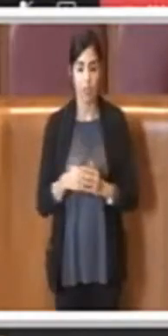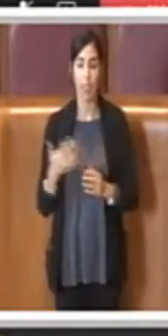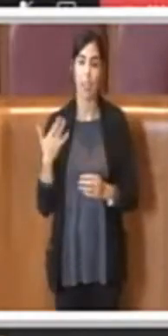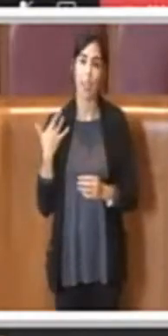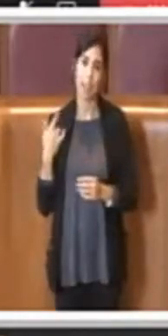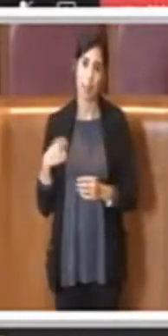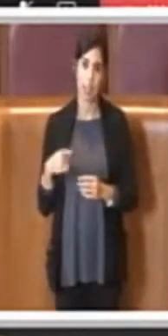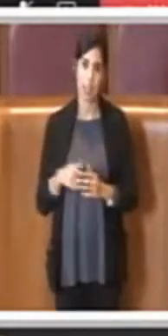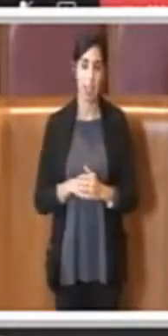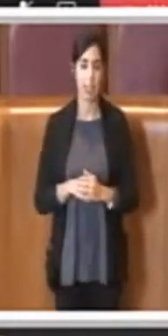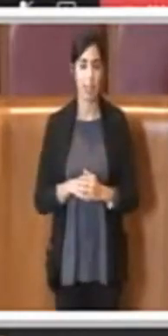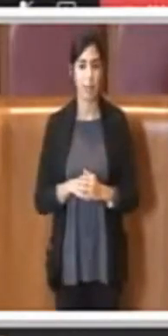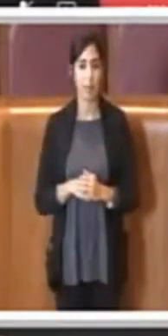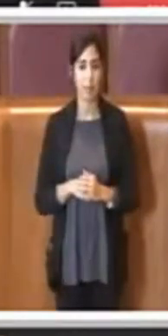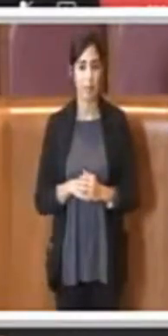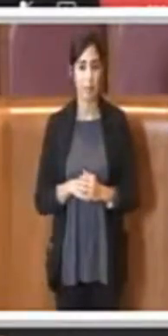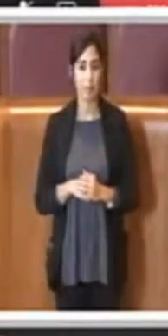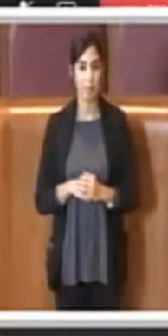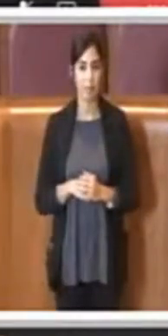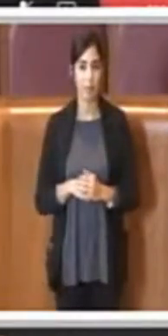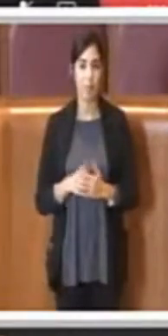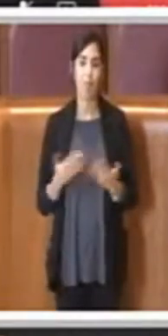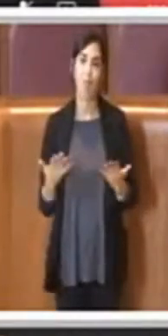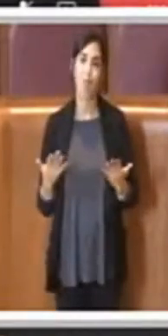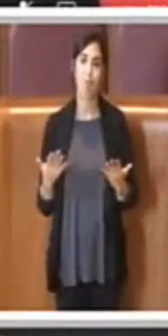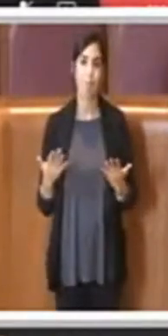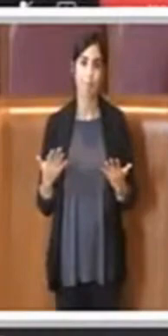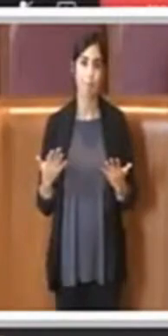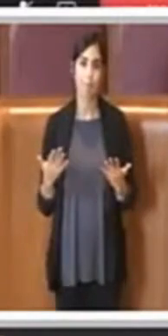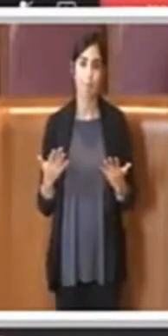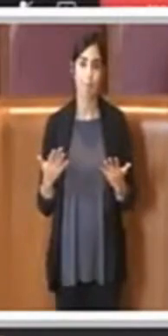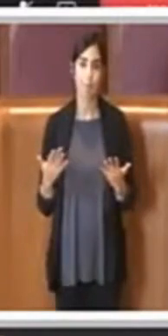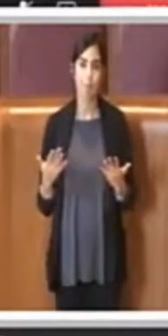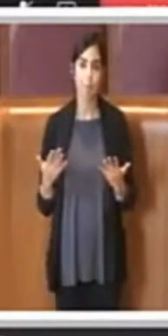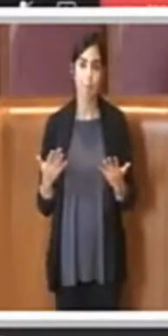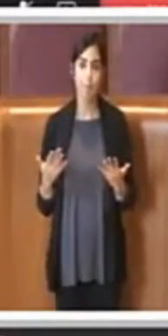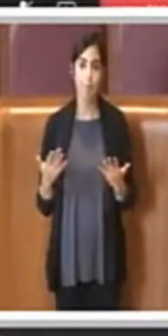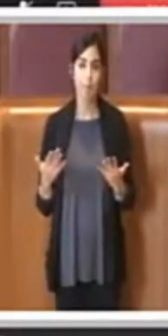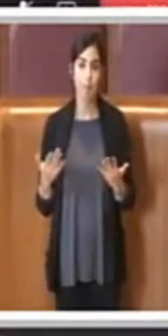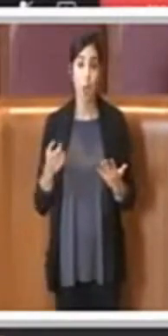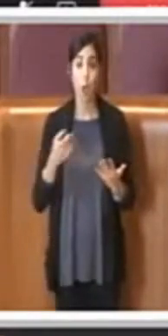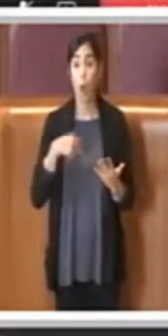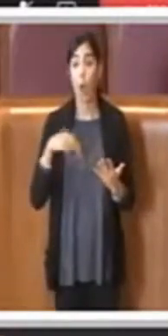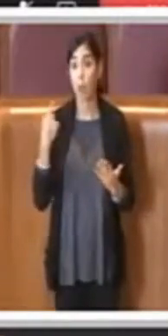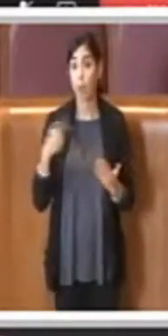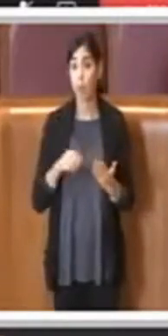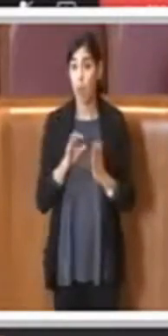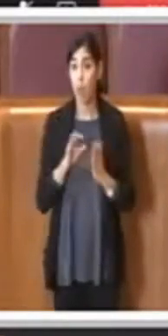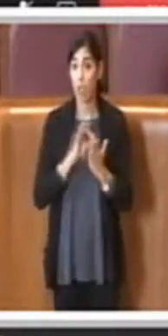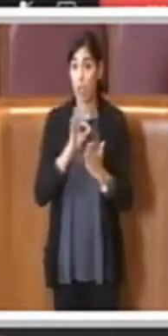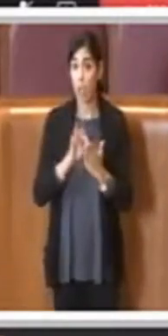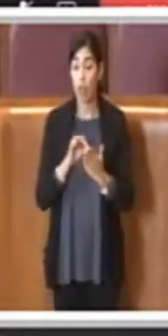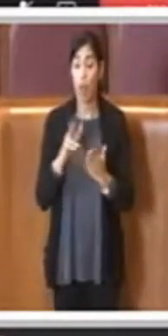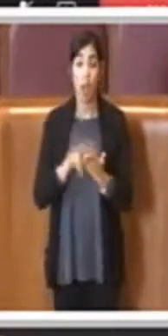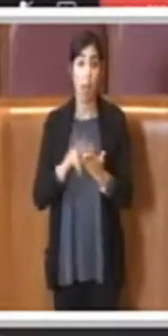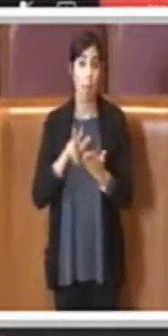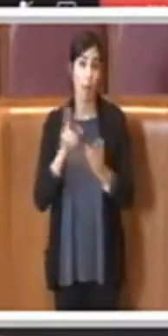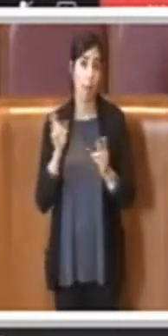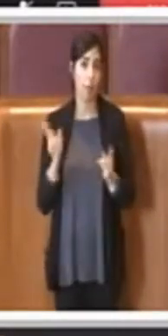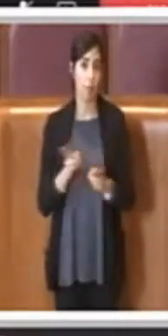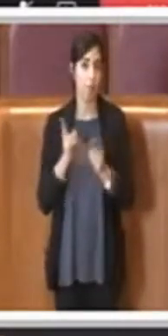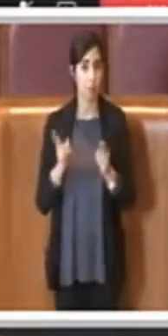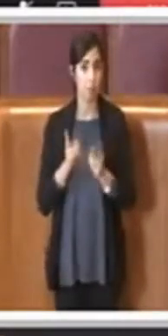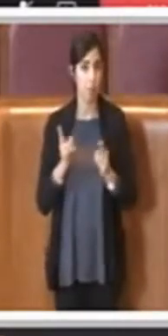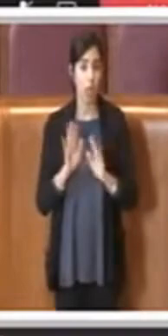Grazie Presidente. Allora, noi non possiamo assolutamente approvare questo ordine del giorno